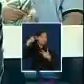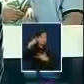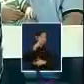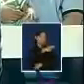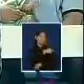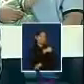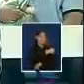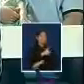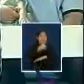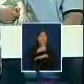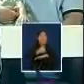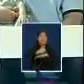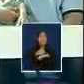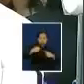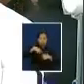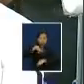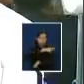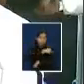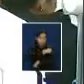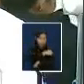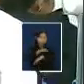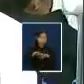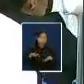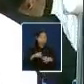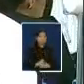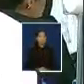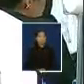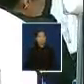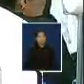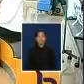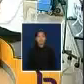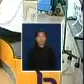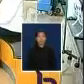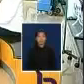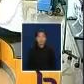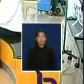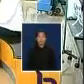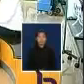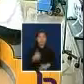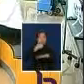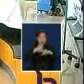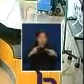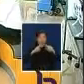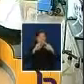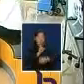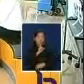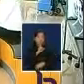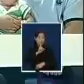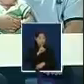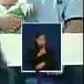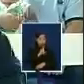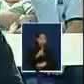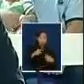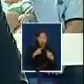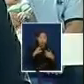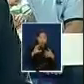สวัสดีบอลผู้อำนวยการสถาบันสุขภาพเด็กมหาวิทยาลัยชลบุรีสวัสดีคุณหมอครับผม ครับ เรียนถามท่านรัฐมนตรีก่อนนะครับว่าสถานการณ์การระบาดของ